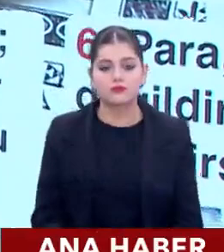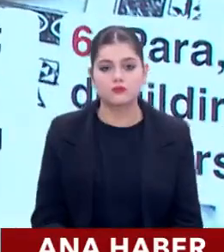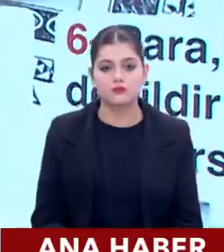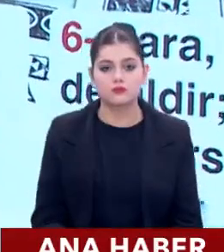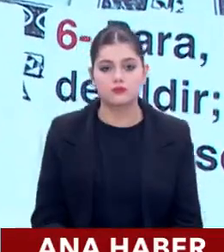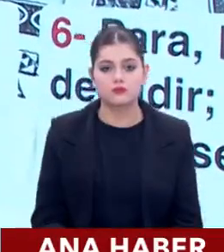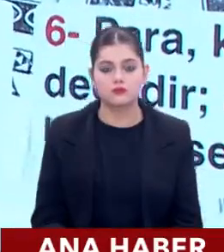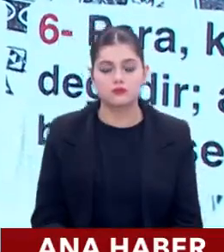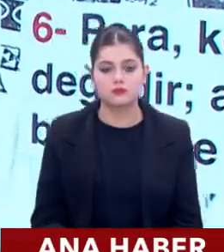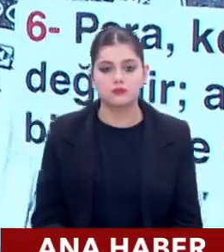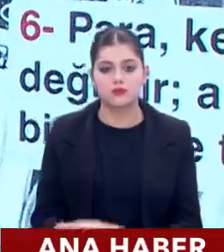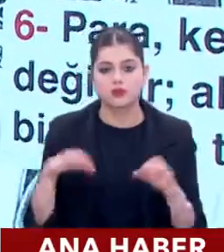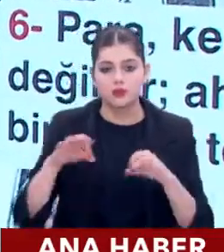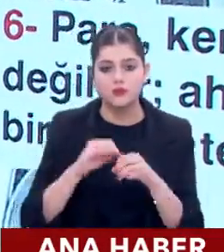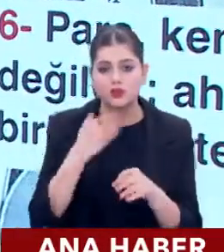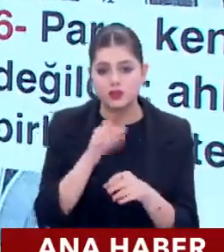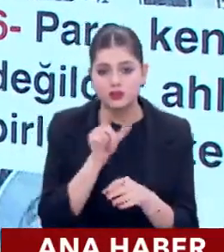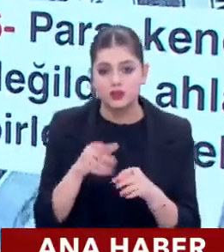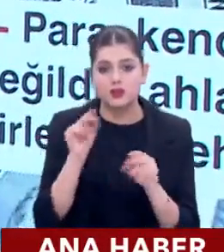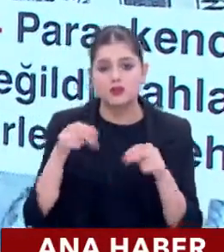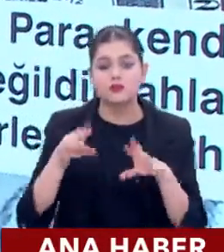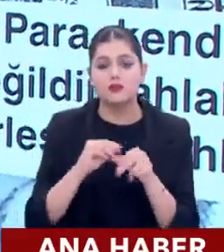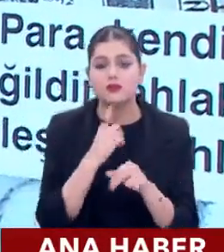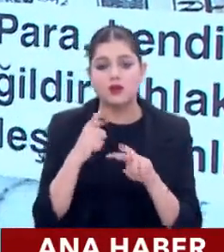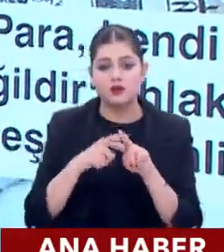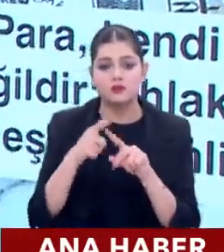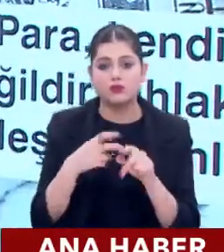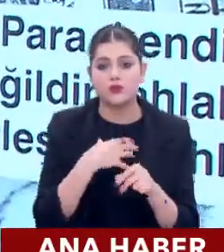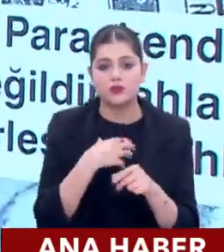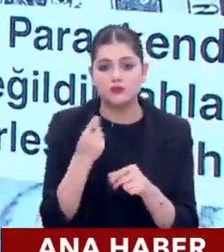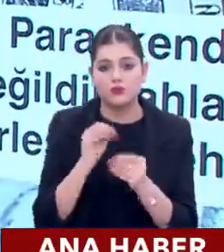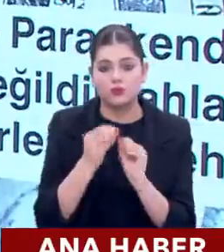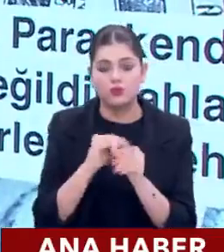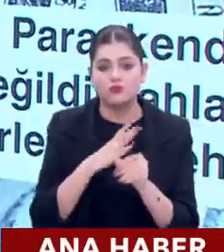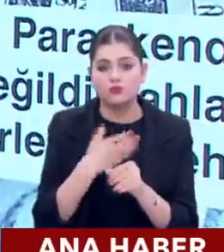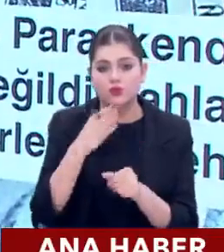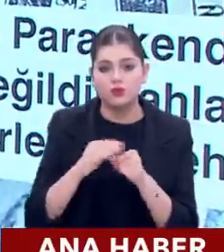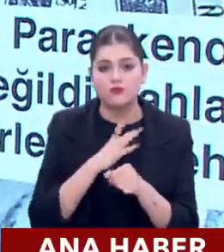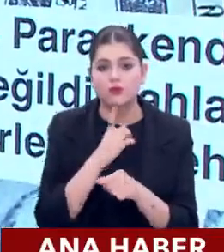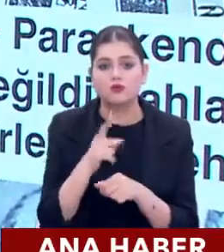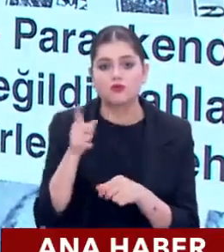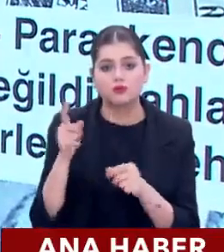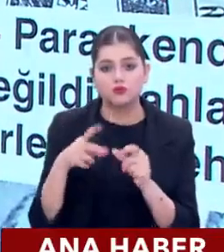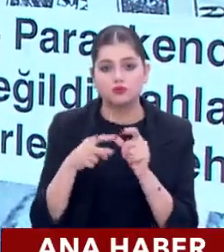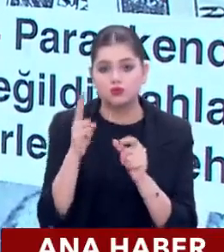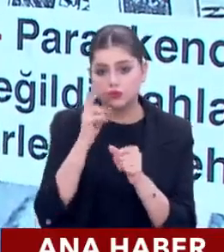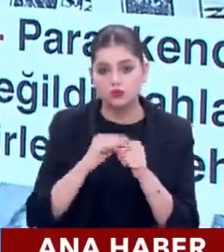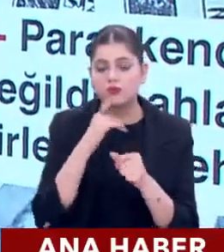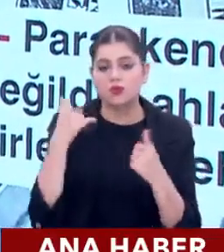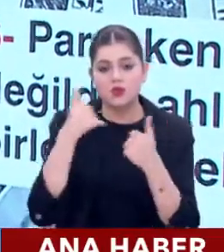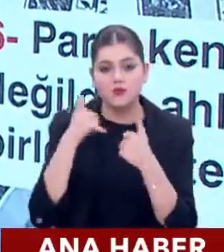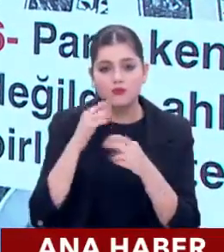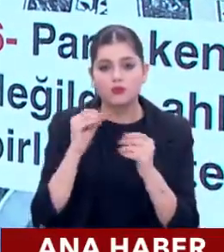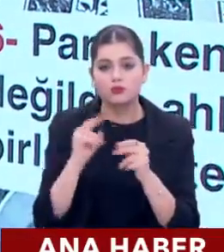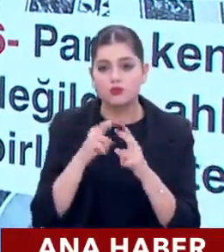ulaştık açıkçası ama şimdi ifadeler de yeterli değil Arda Turan kendisinin mağd mağdur olduğunu söylüyor o şube müdürüyle sürekli telefonda